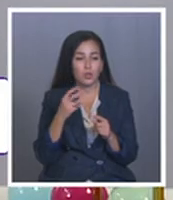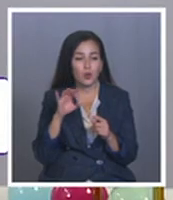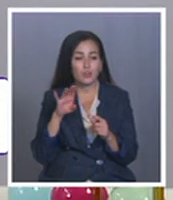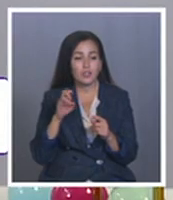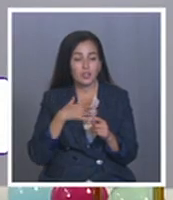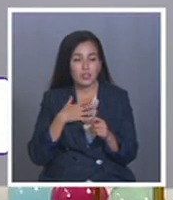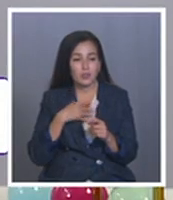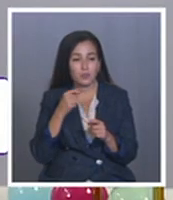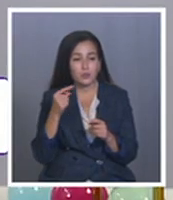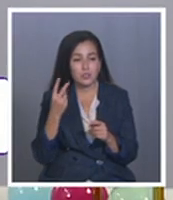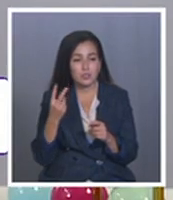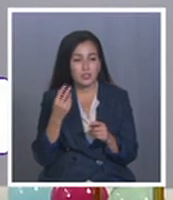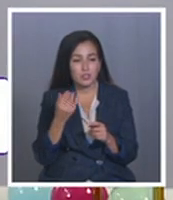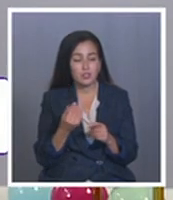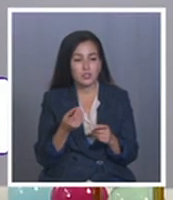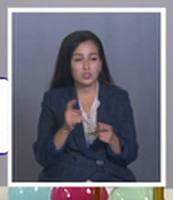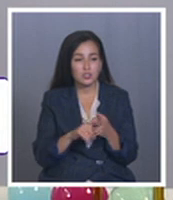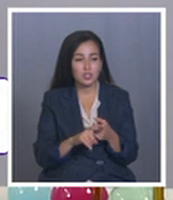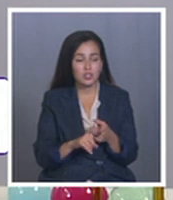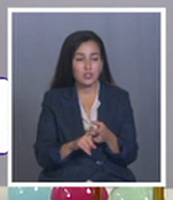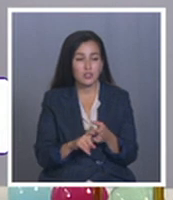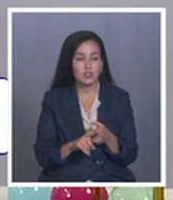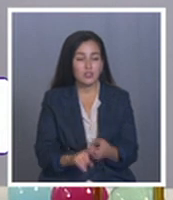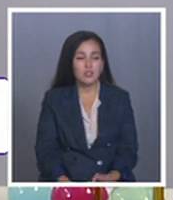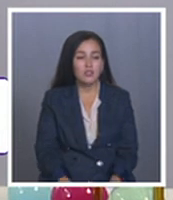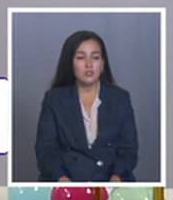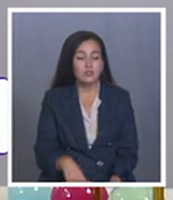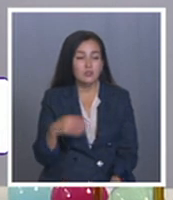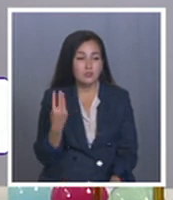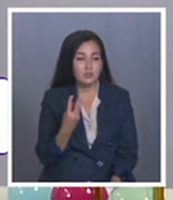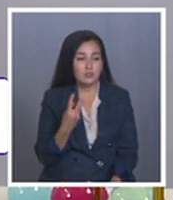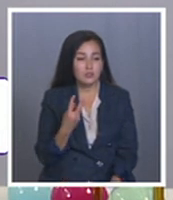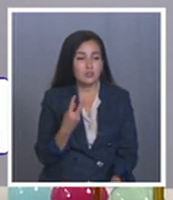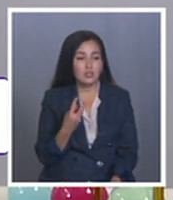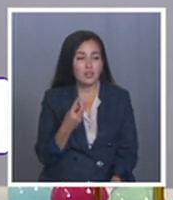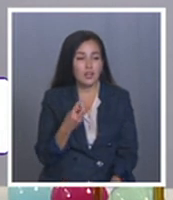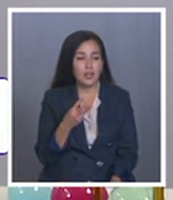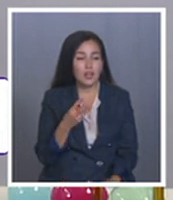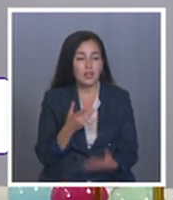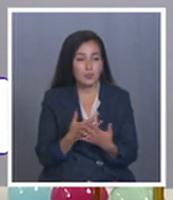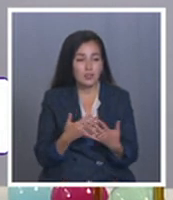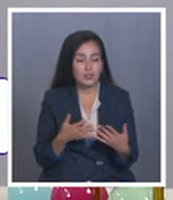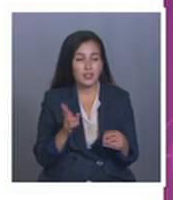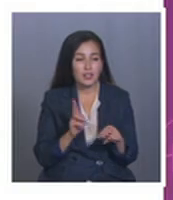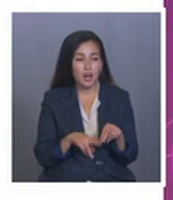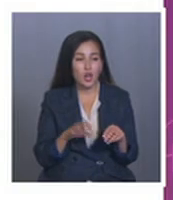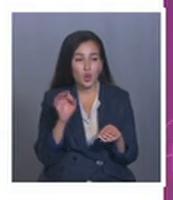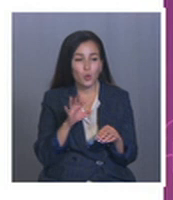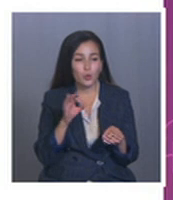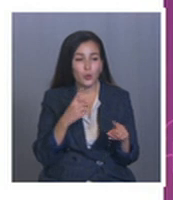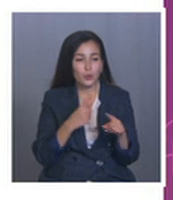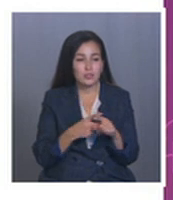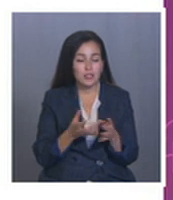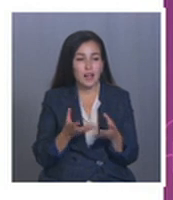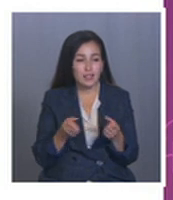2 деген тотығу дәрежесін көрсетеді. Үшінші, элементтерден кейін 0-ді қосынды